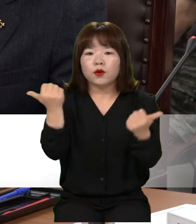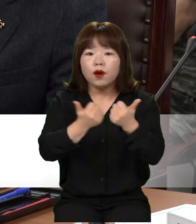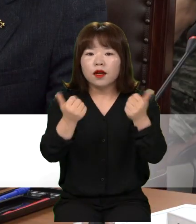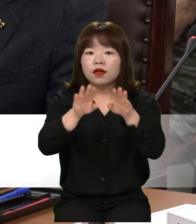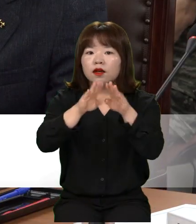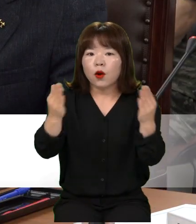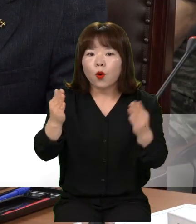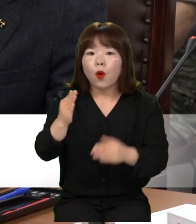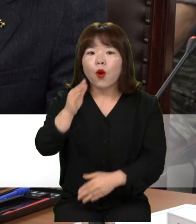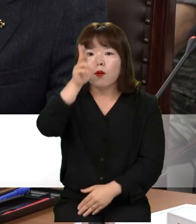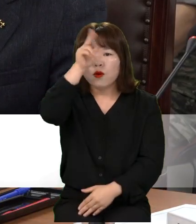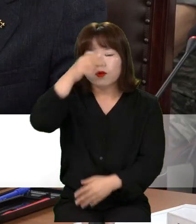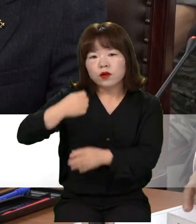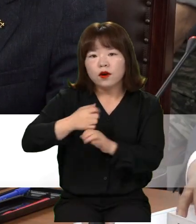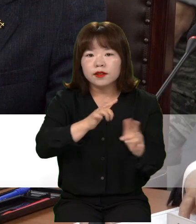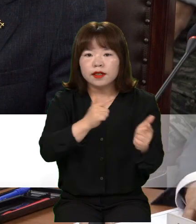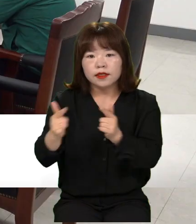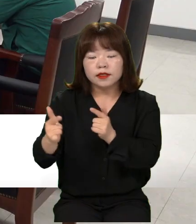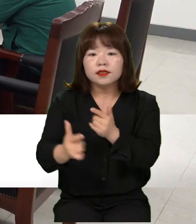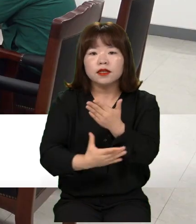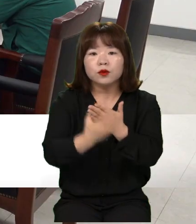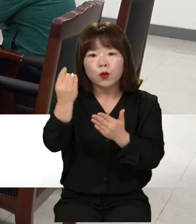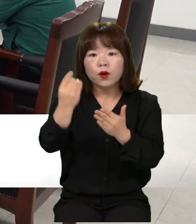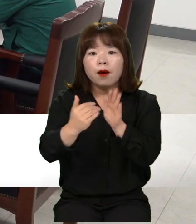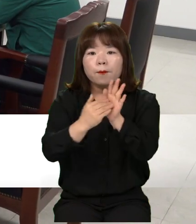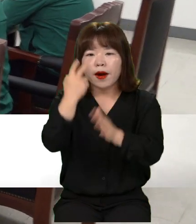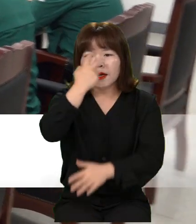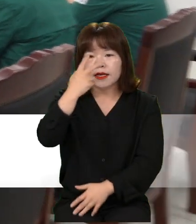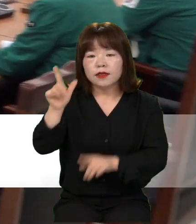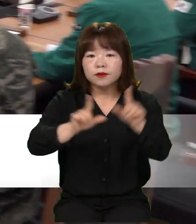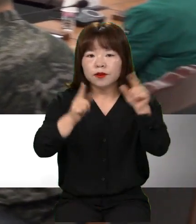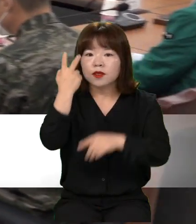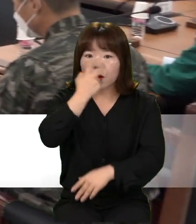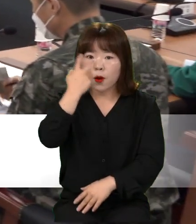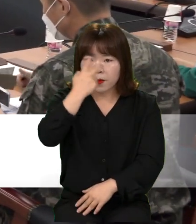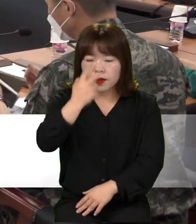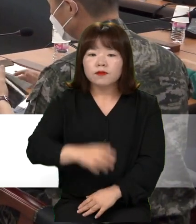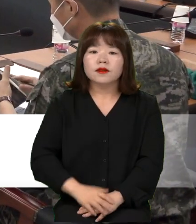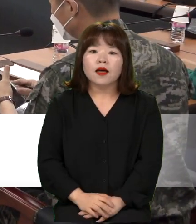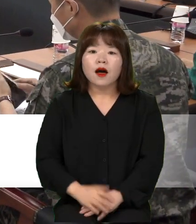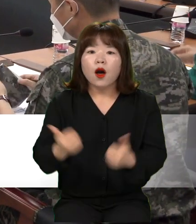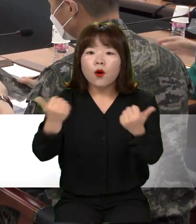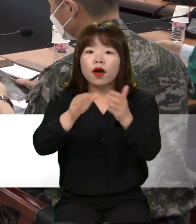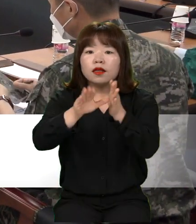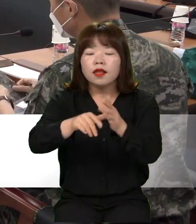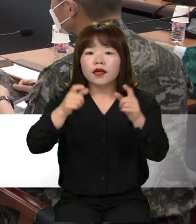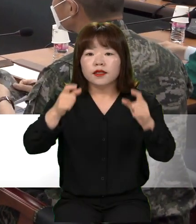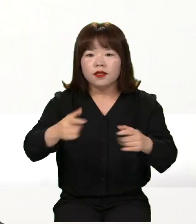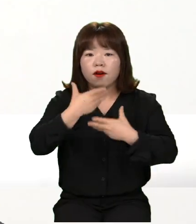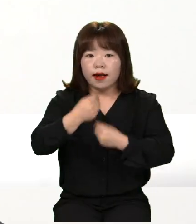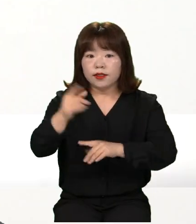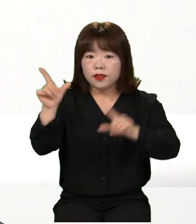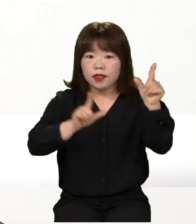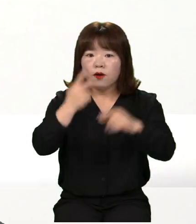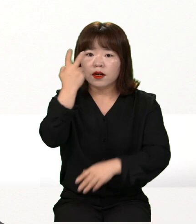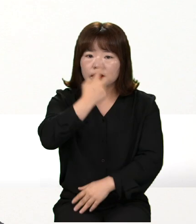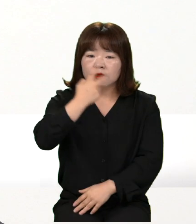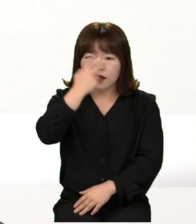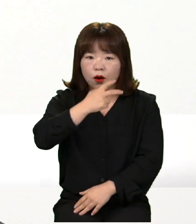민관 군경 소방 통합 방위태세를 점검했습니다 이번 협의회는 지역 안보 상황을 진단하고